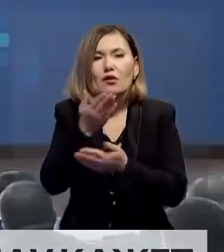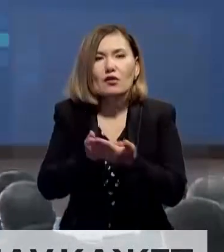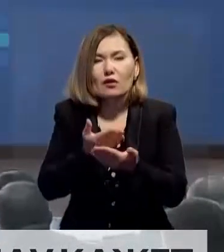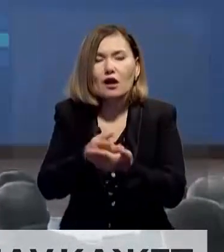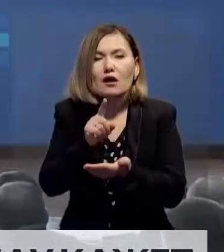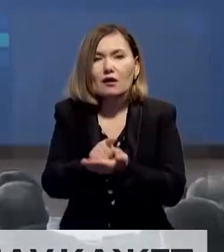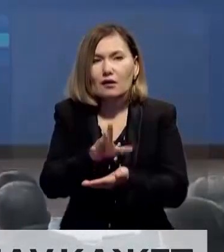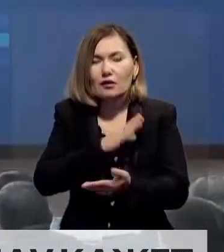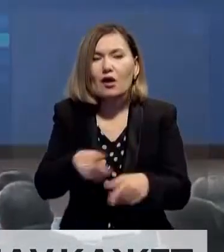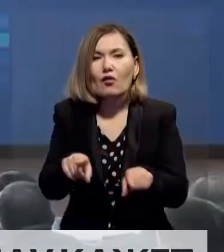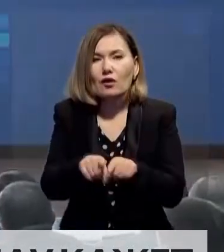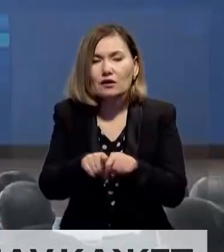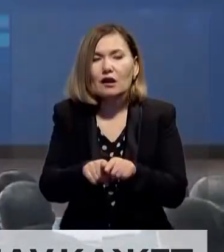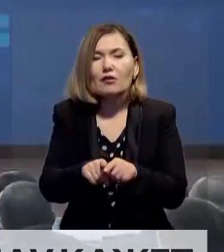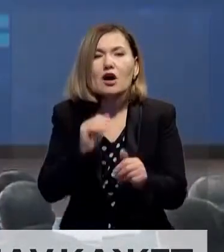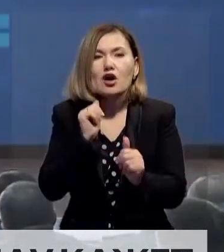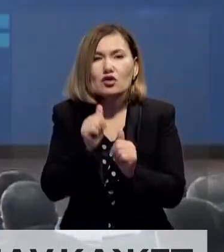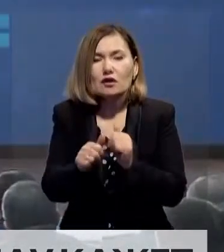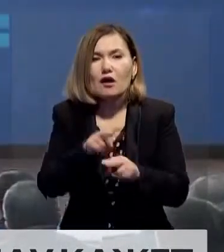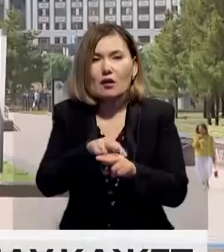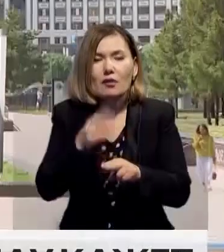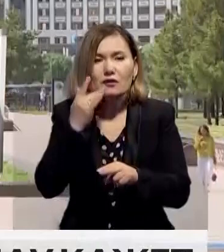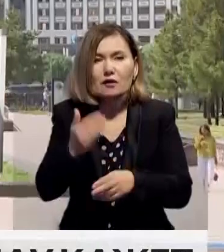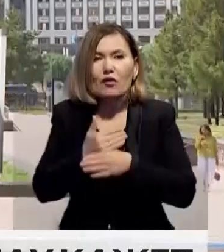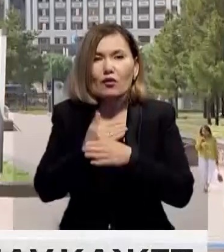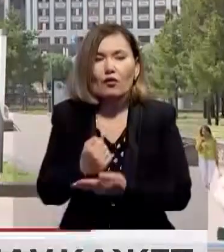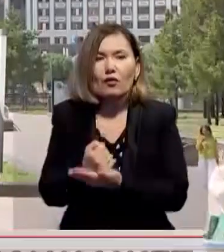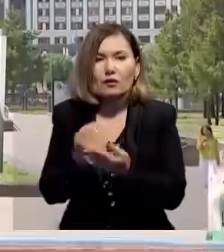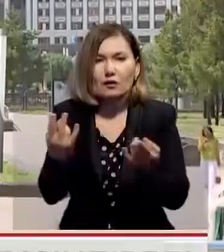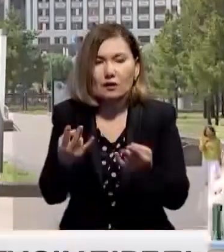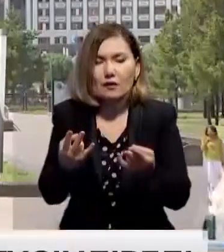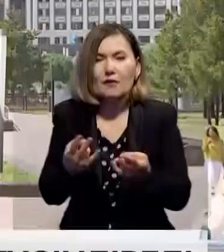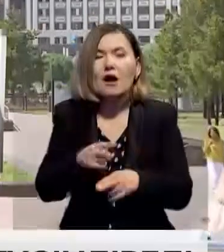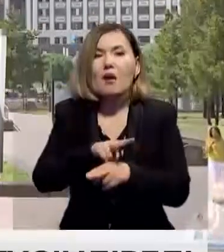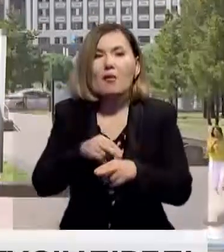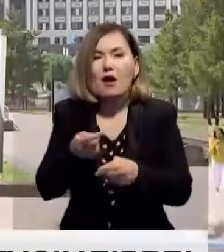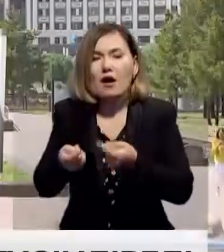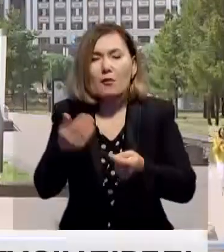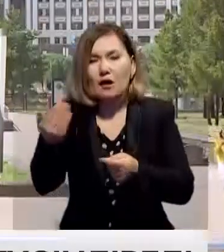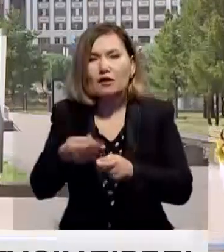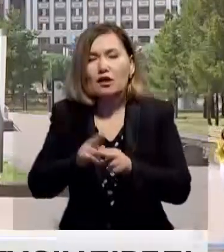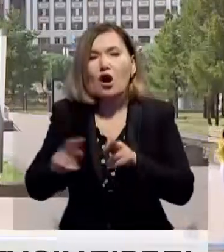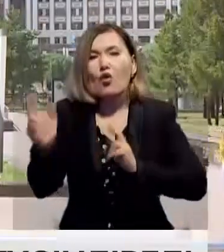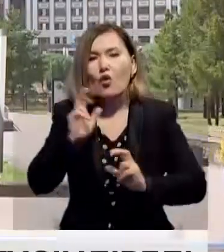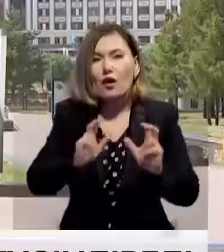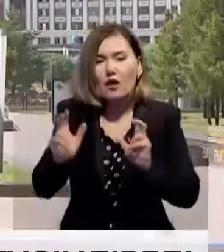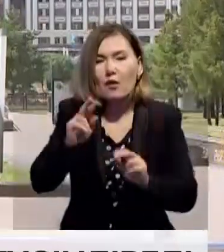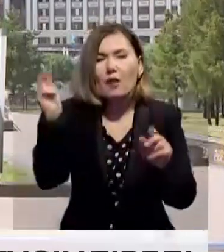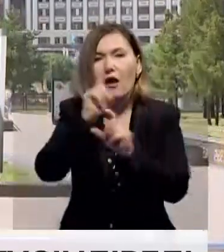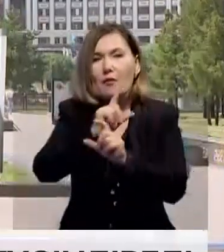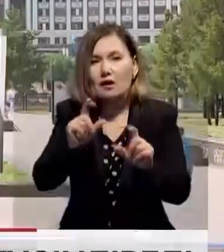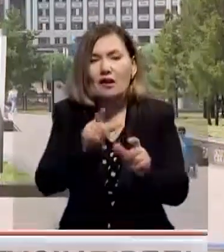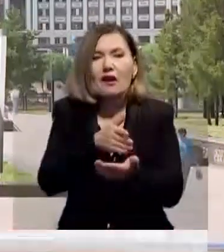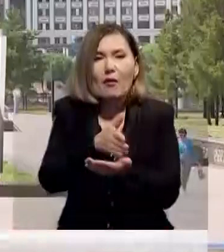көрсетуде. Осында үздік қызметкерлерді қолдау қажет. Бұдан былай полиция басшылары университеттер мен мектептерге